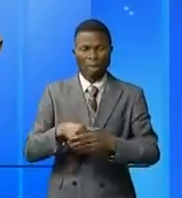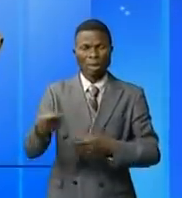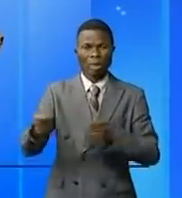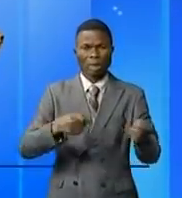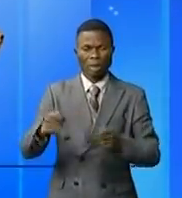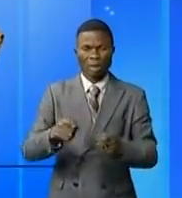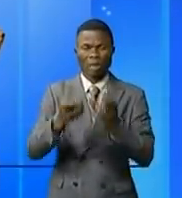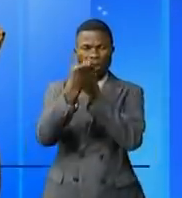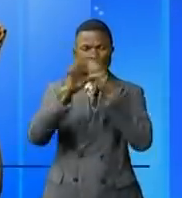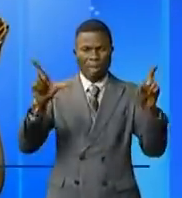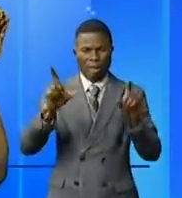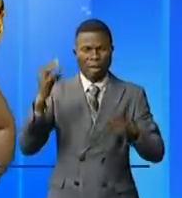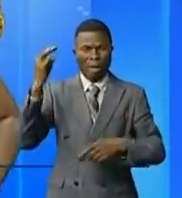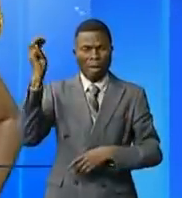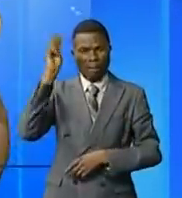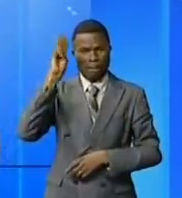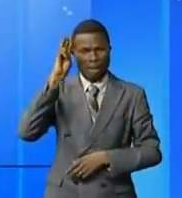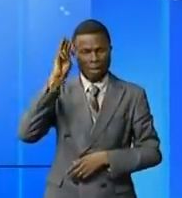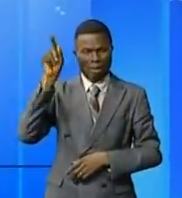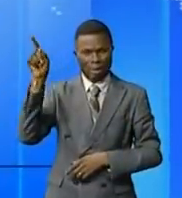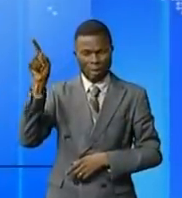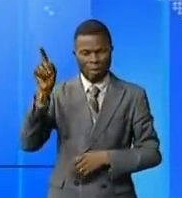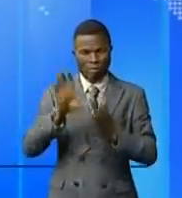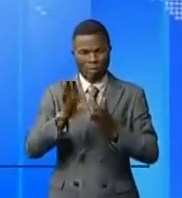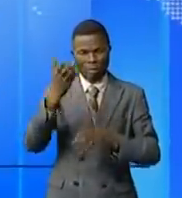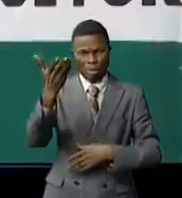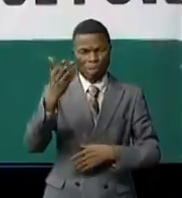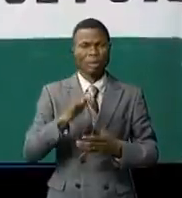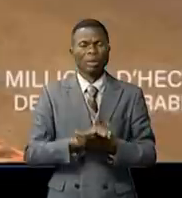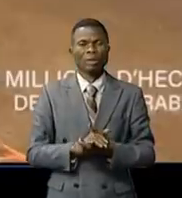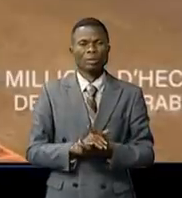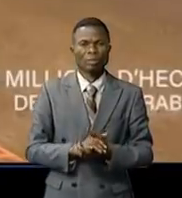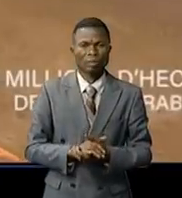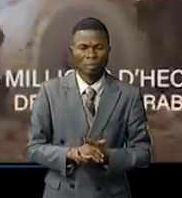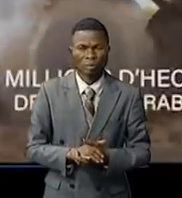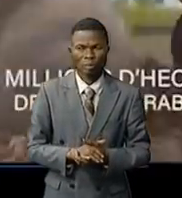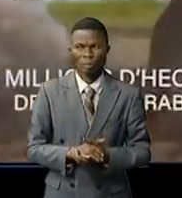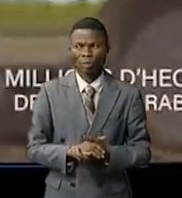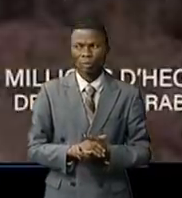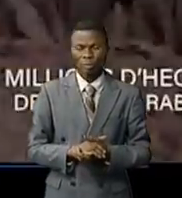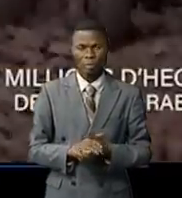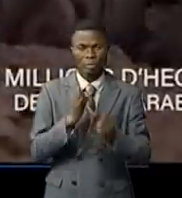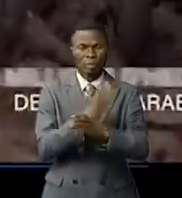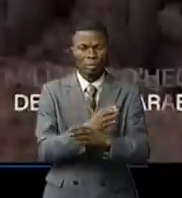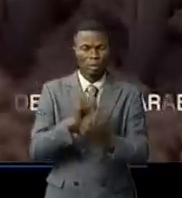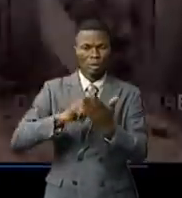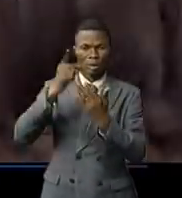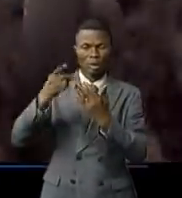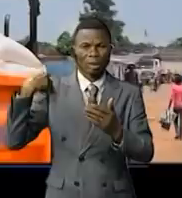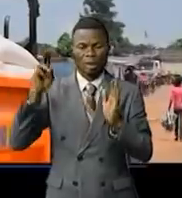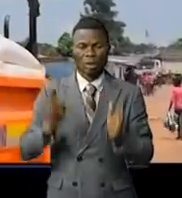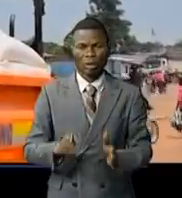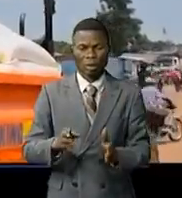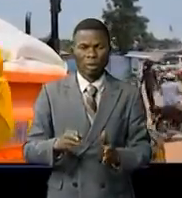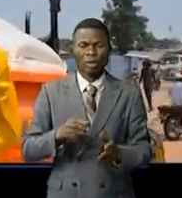de la Liberté. C'est un reportage de Serge Merlamata. Volontariste agricole, mise en place par le gouvernement de la République